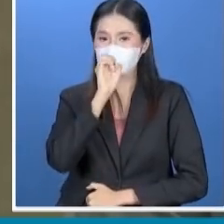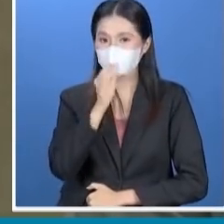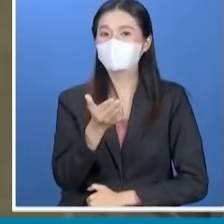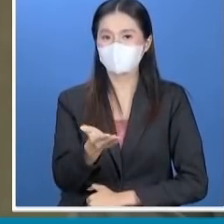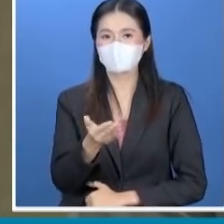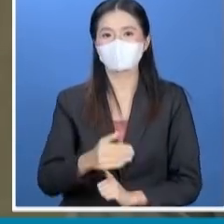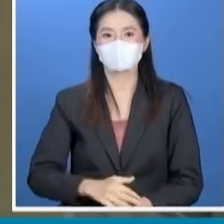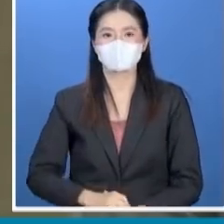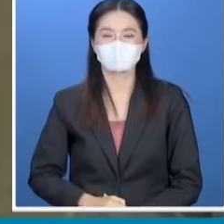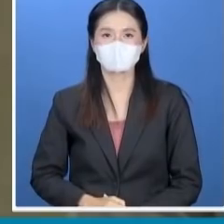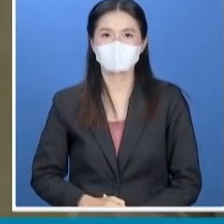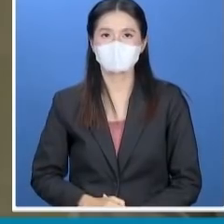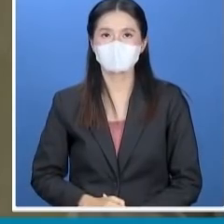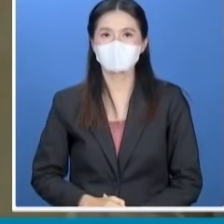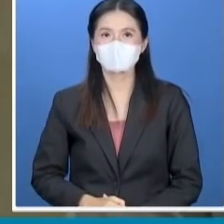นี้ครับ